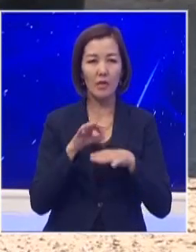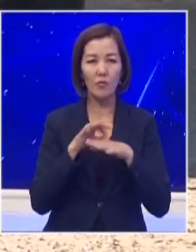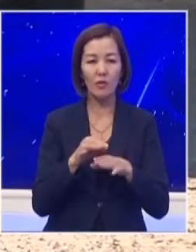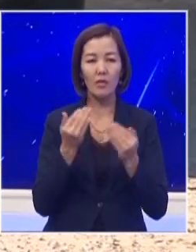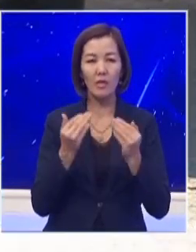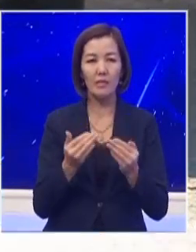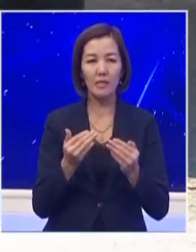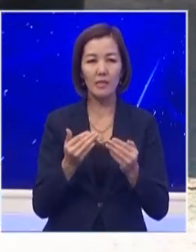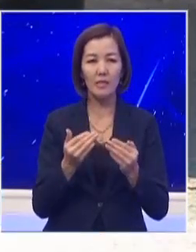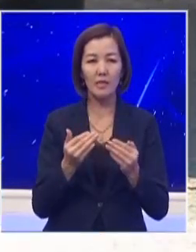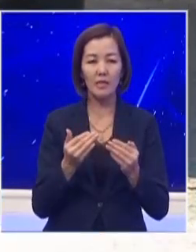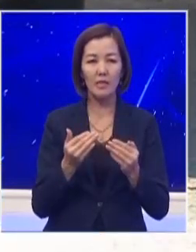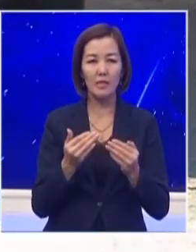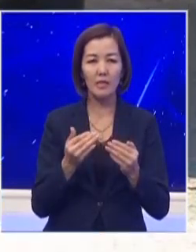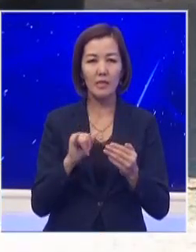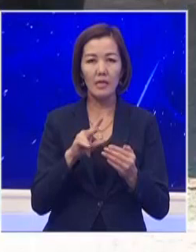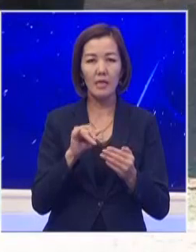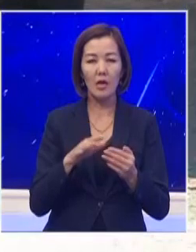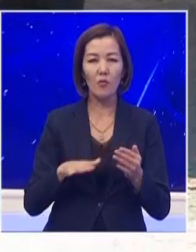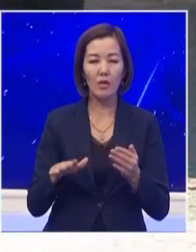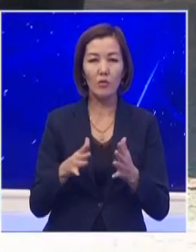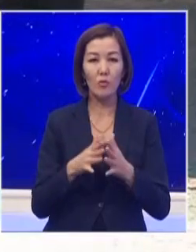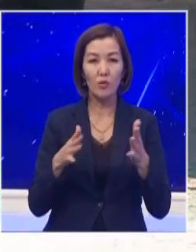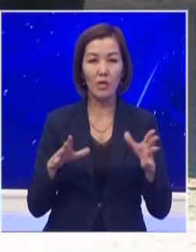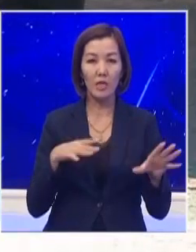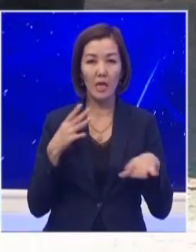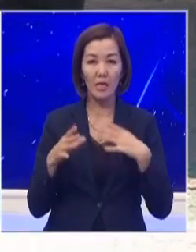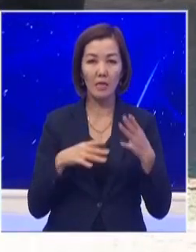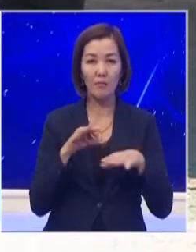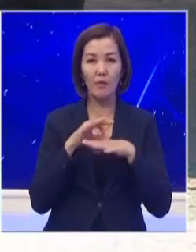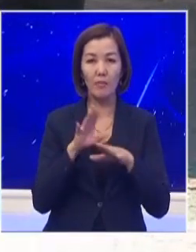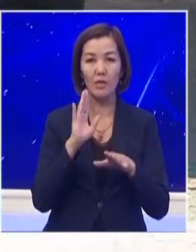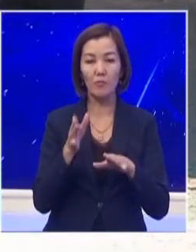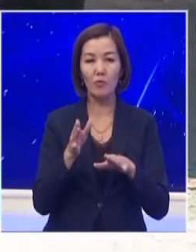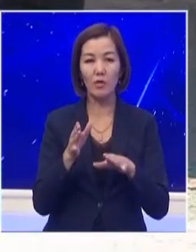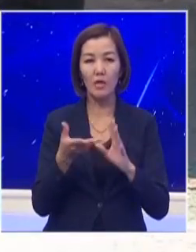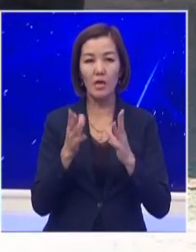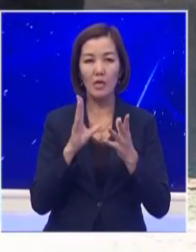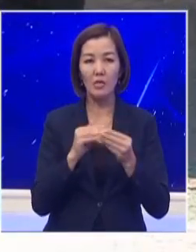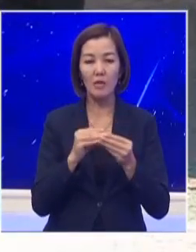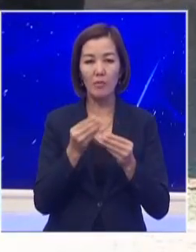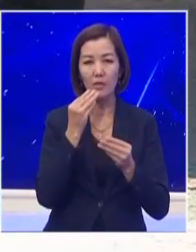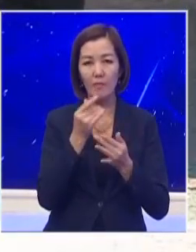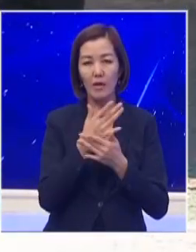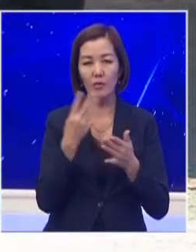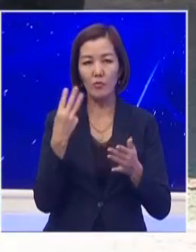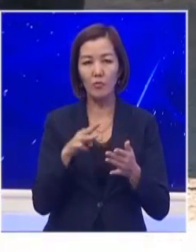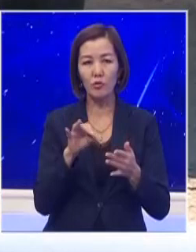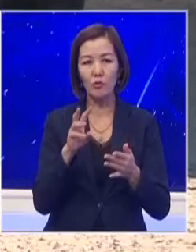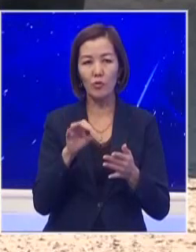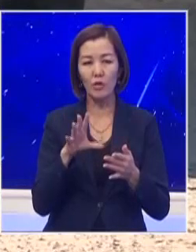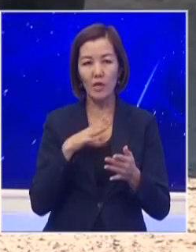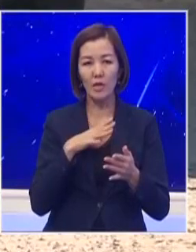қазіргі жәрмеңкеге Іле ауданы үлкен дайындығымызбен бара жатырмыз. Жалпы қазіргі апарып жатқанымыз 30 тоннаға жуық